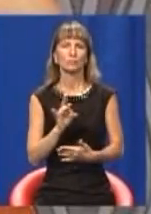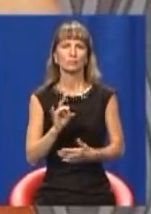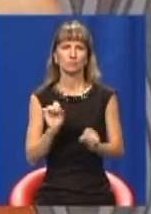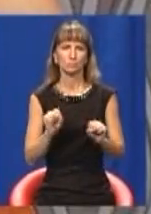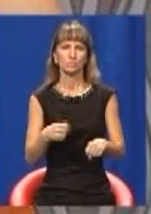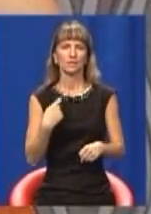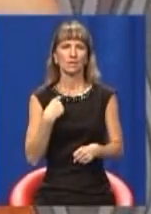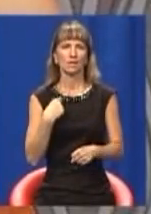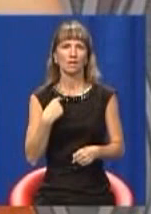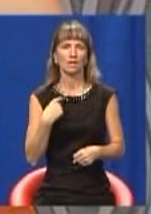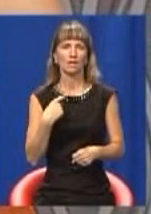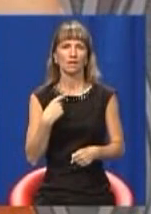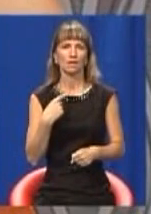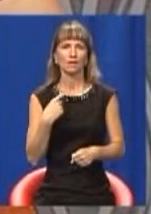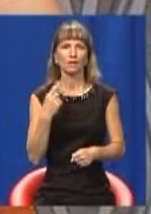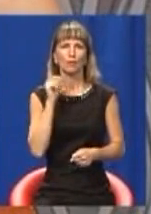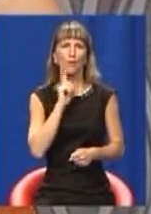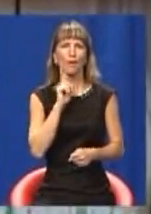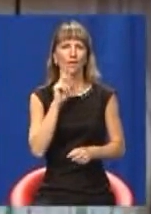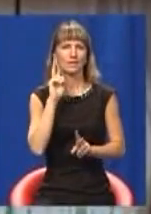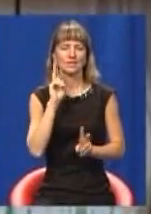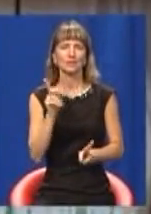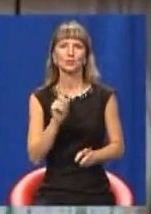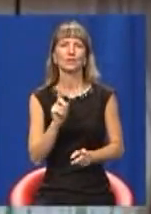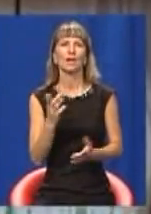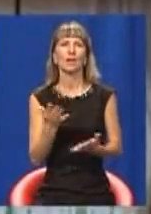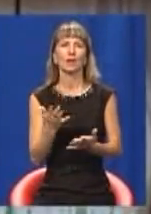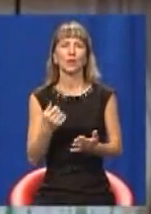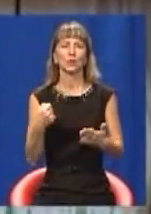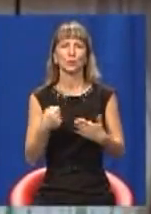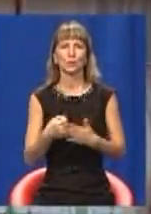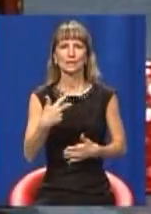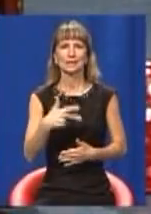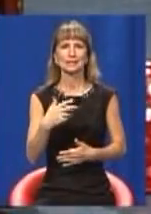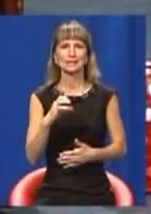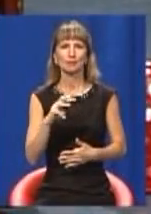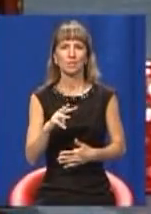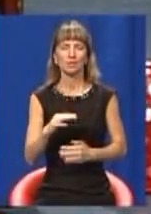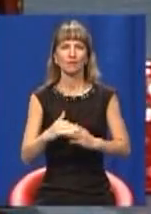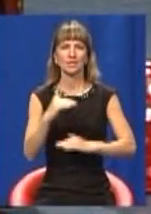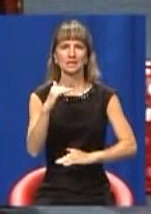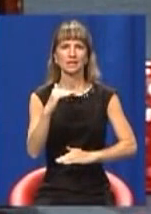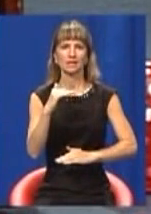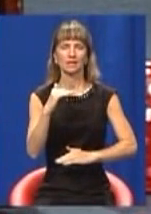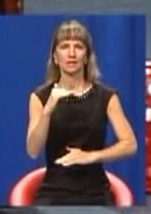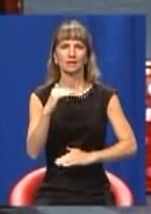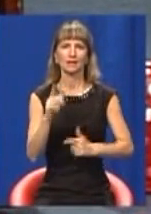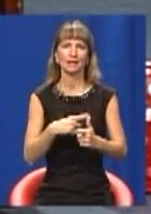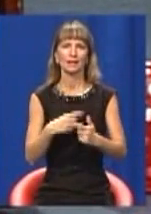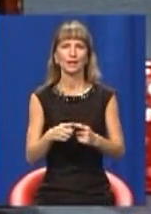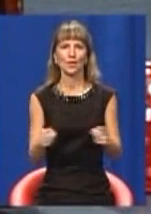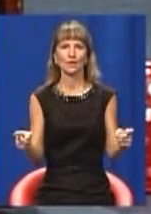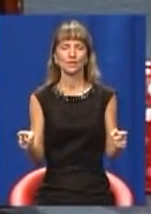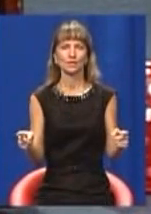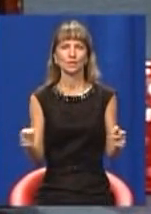Тому що я навіть от кажу, для мене загадка, поки що інтрига це все. До 30 сантиметрів. Ага, висота, тобто, чи ця довжина?